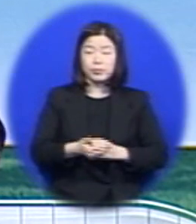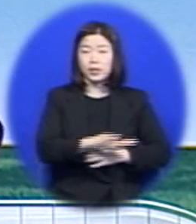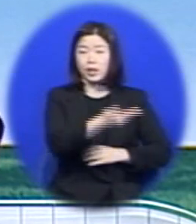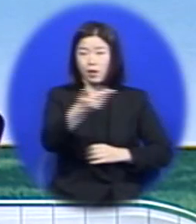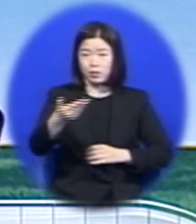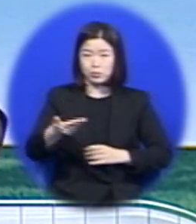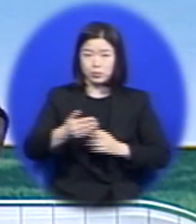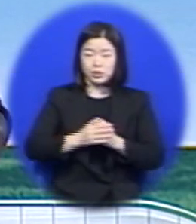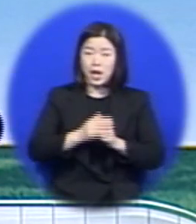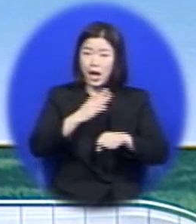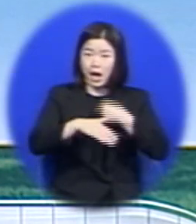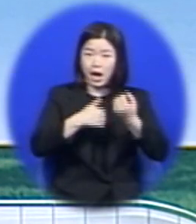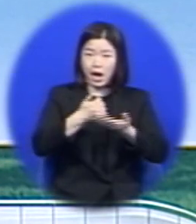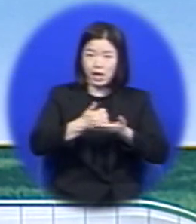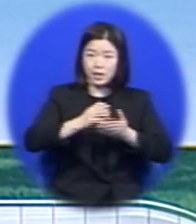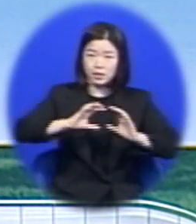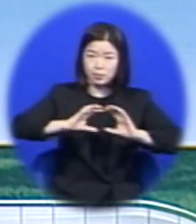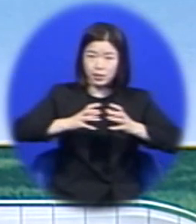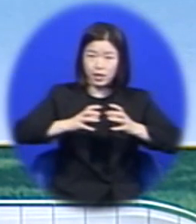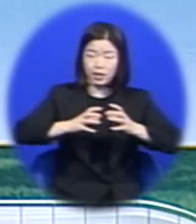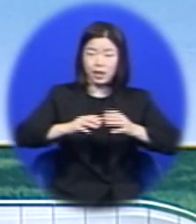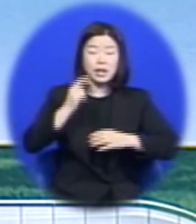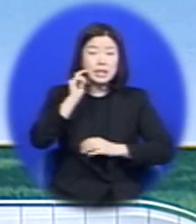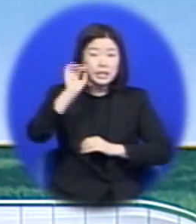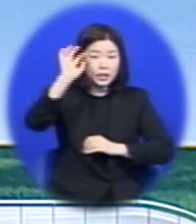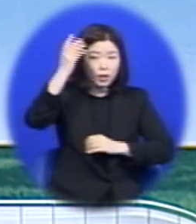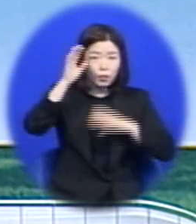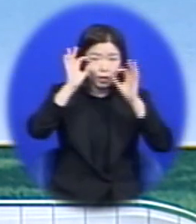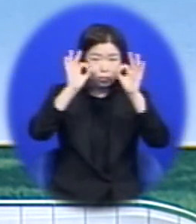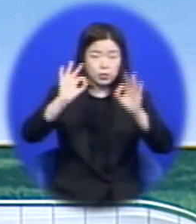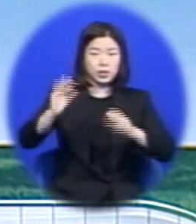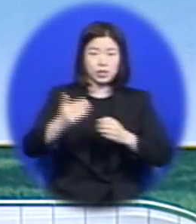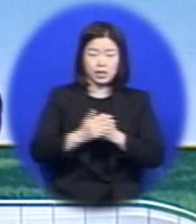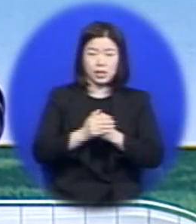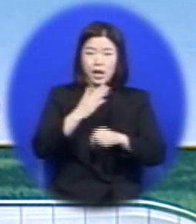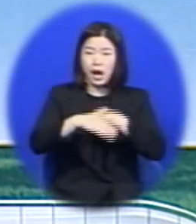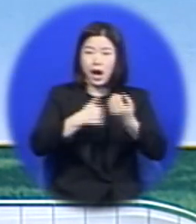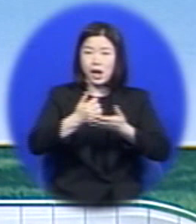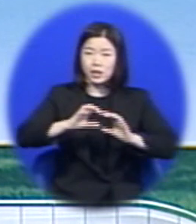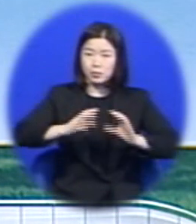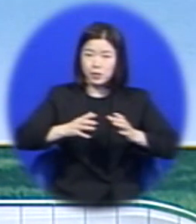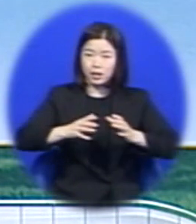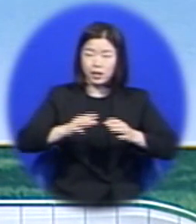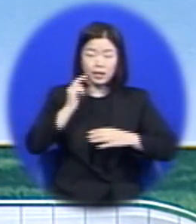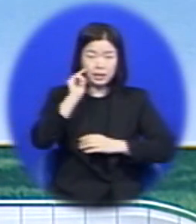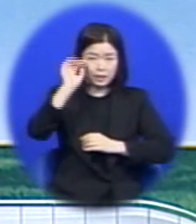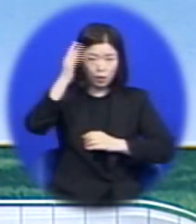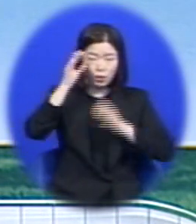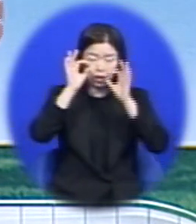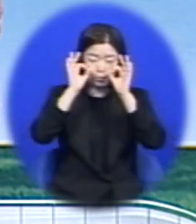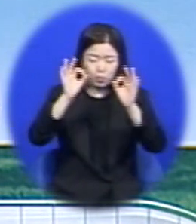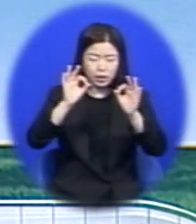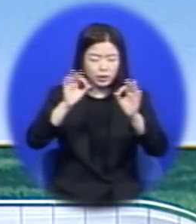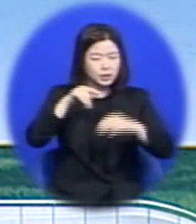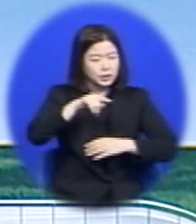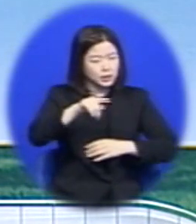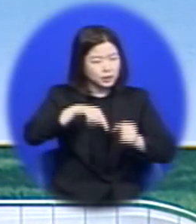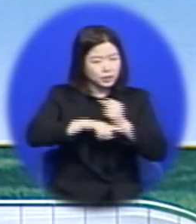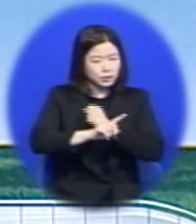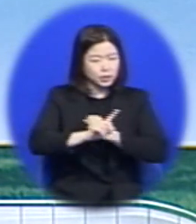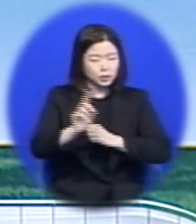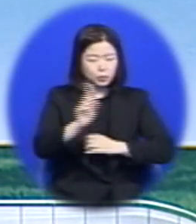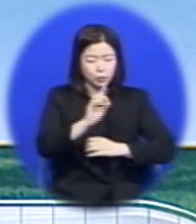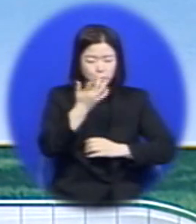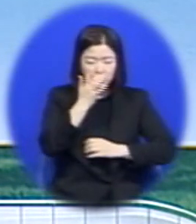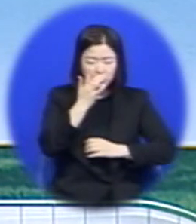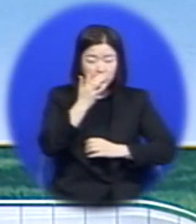여러분, 하나님 나라의 영광을 보셔야 되는데 하나님 나라의 영광을 보시라는 것이 도무지 감이 안 잡히시는